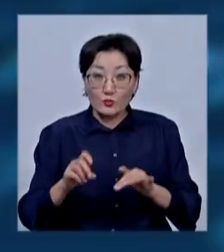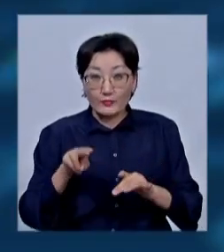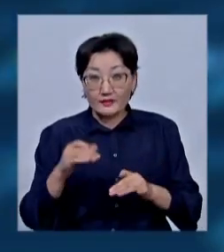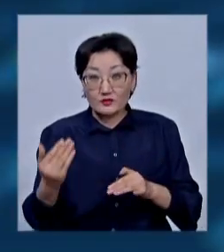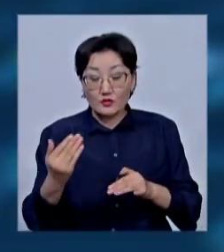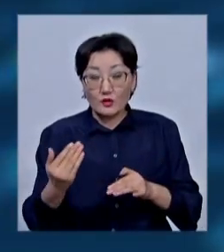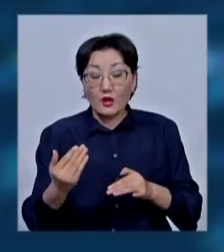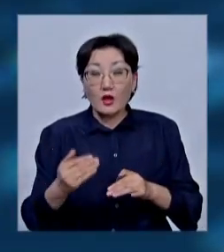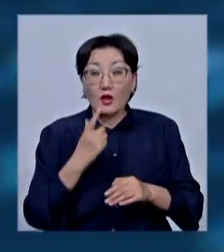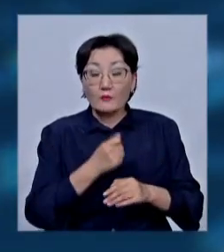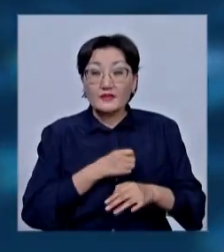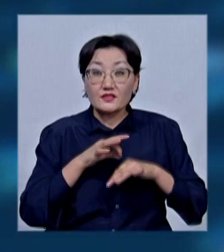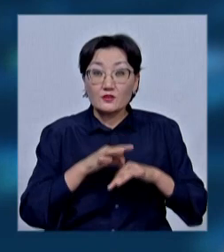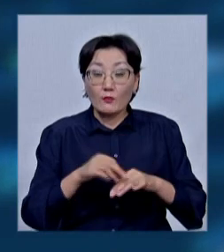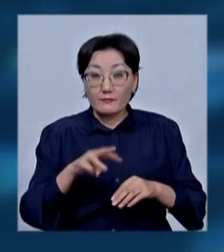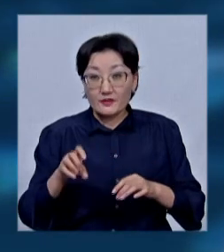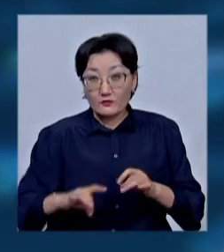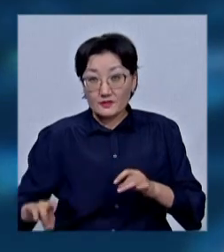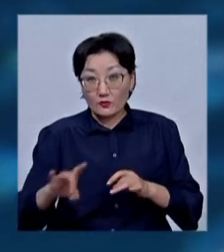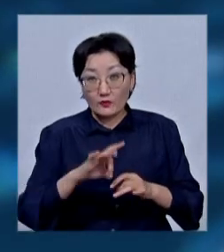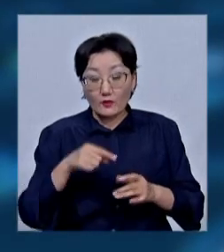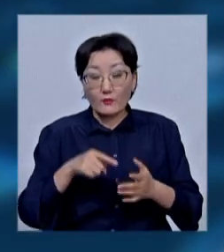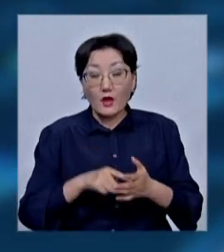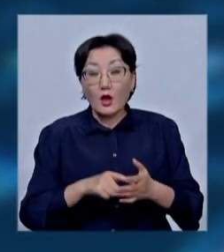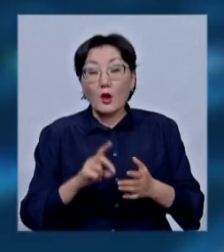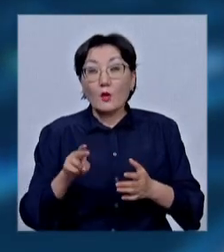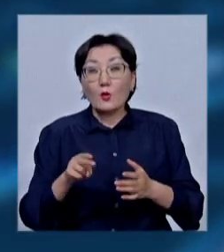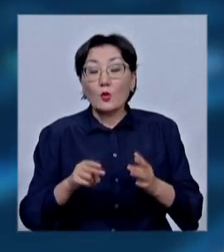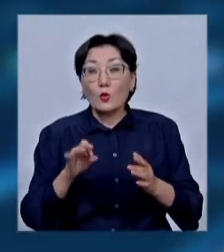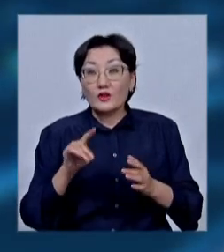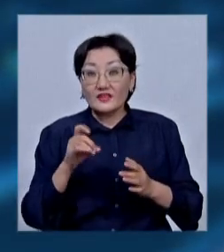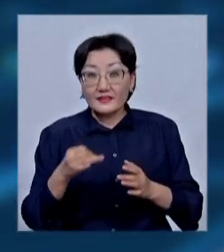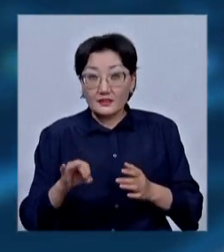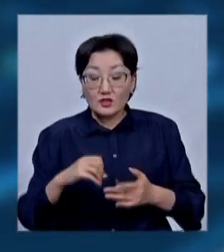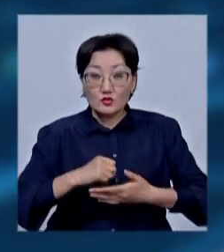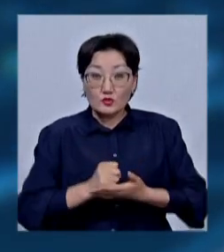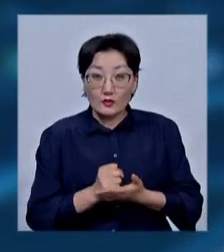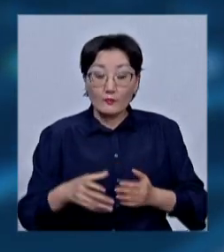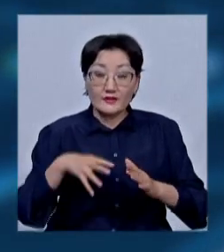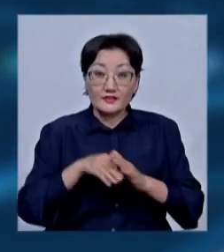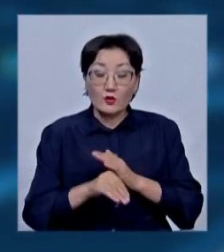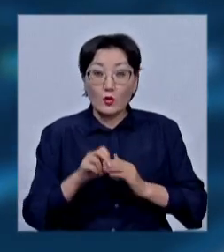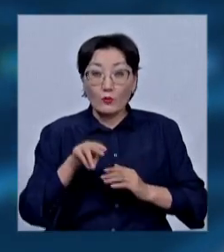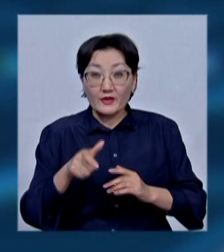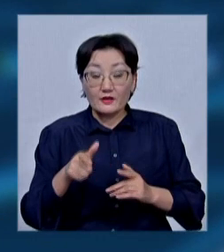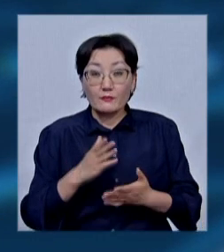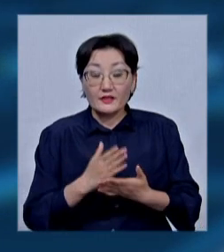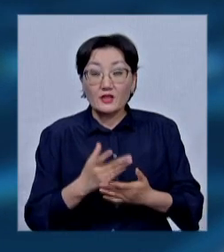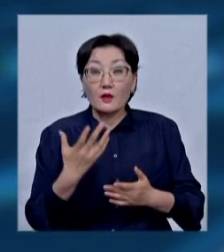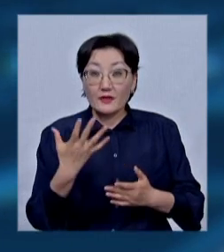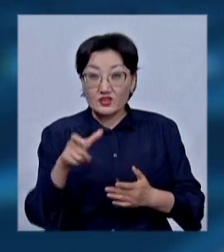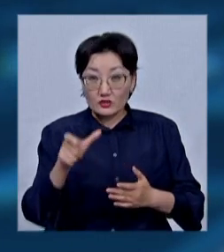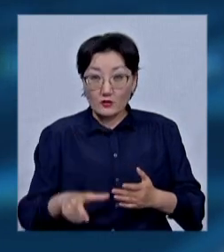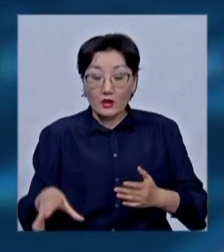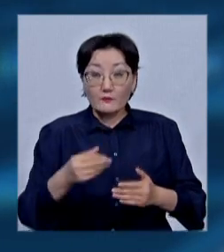их поимке силовики провели в Медеусском районе города в микрорайоне «Горный гигант». Установлено, что в составе ОПГ были 5 человек.